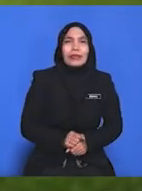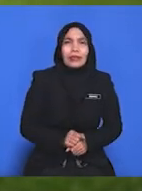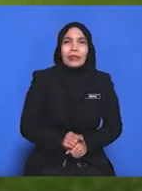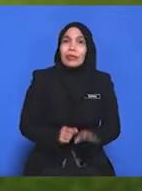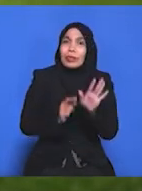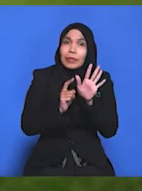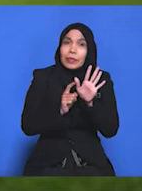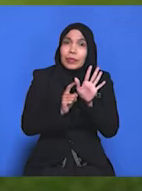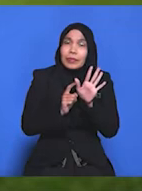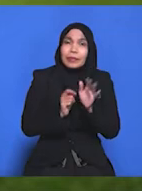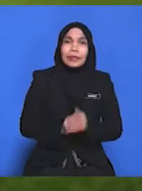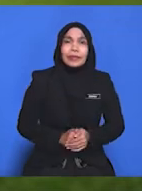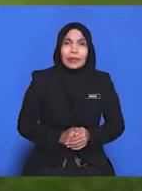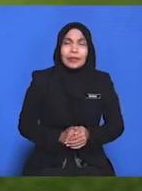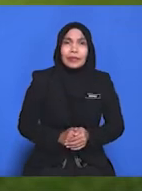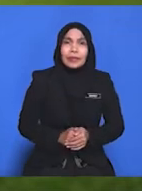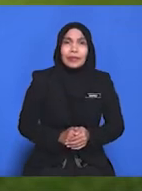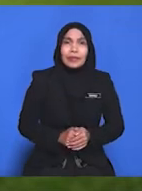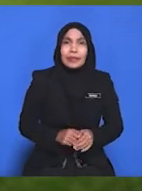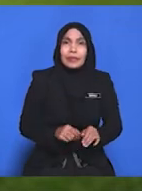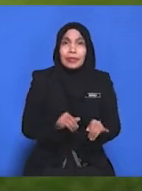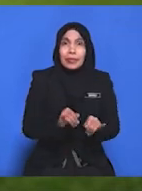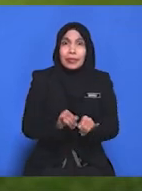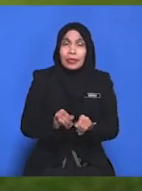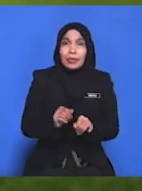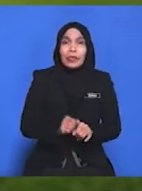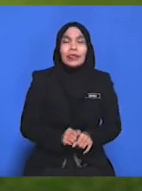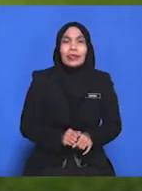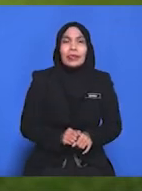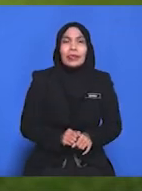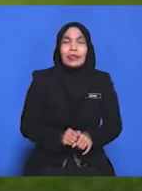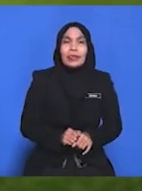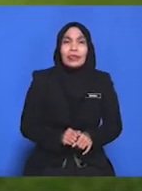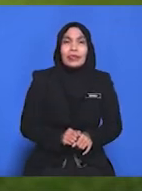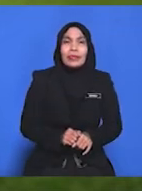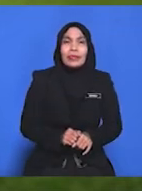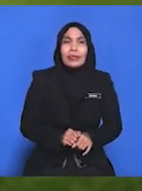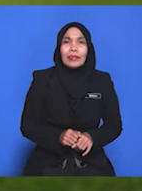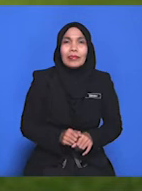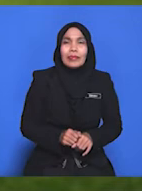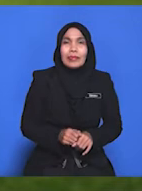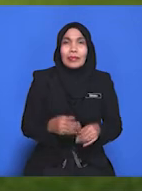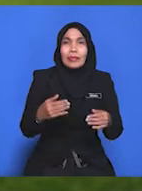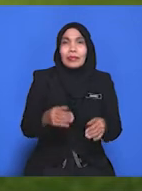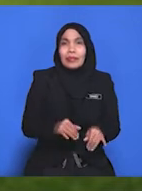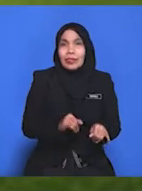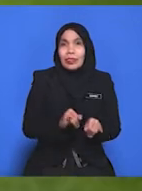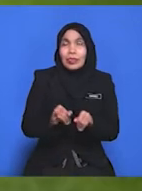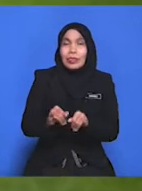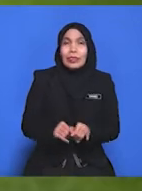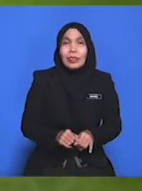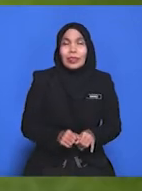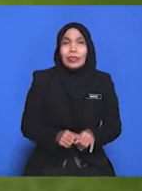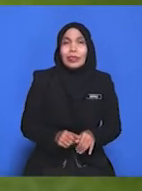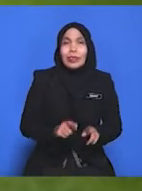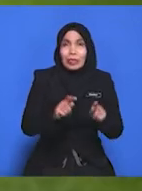yang kelima, ia sesuai digunakan apabila tempat atau gelanggang adalah terhad.